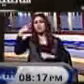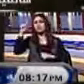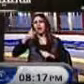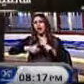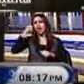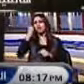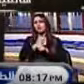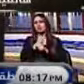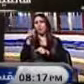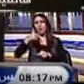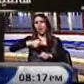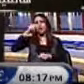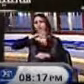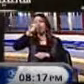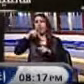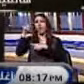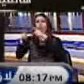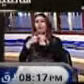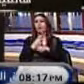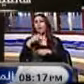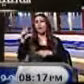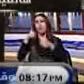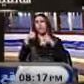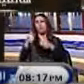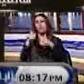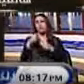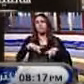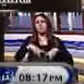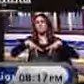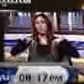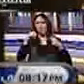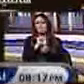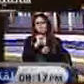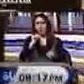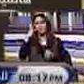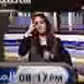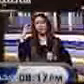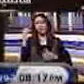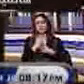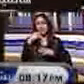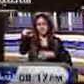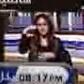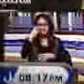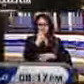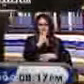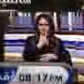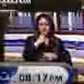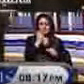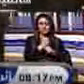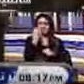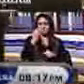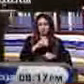اصلا صحفي فطرف انا طرف محايد وشهادتي مجهوله. طب قول يا طارق، ايه الفرق النهارده ما بين شكل الرئيس السابق مبارك